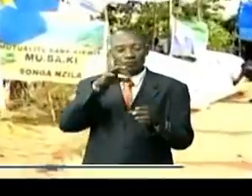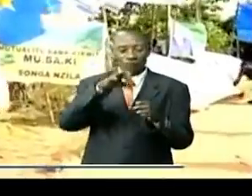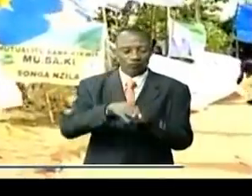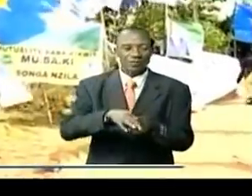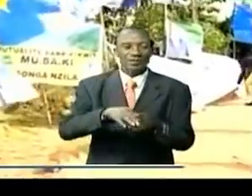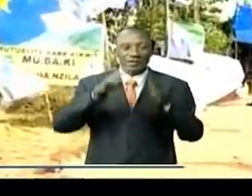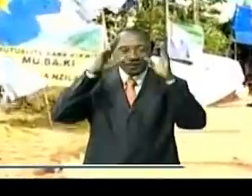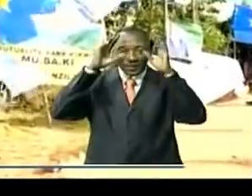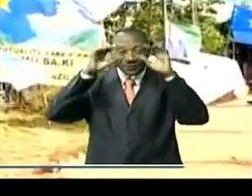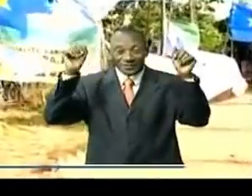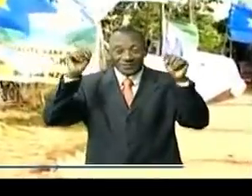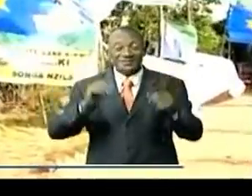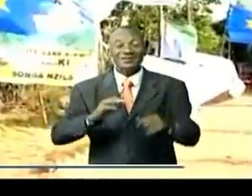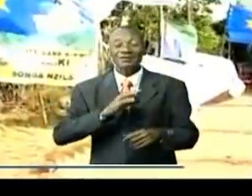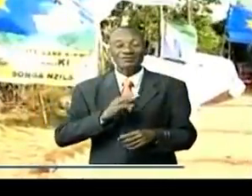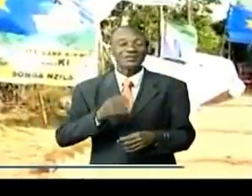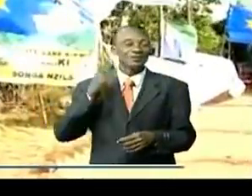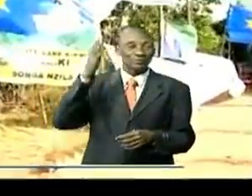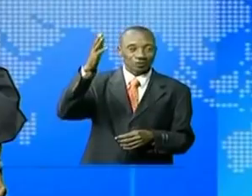se protéger contre la malaria.